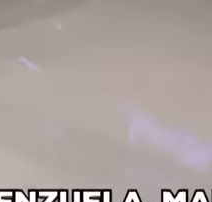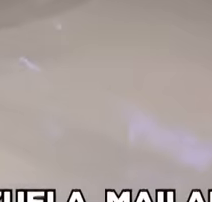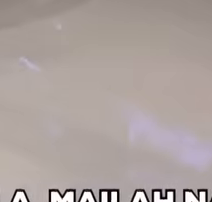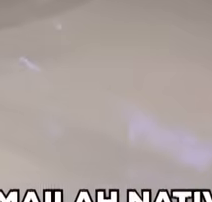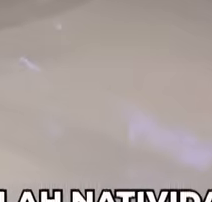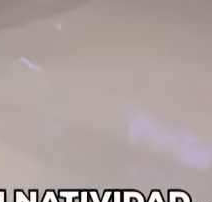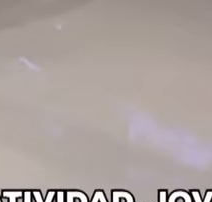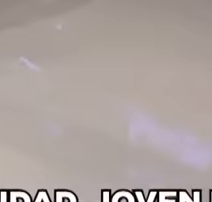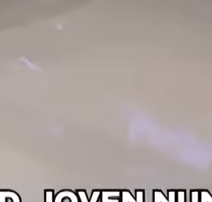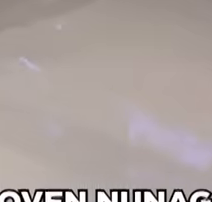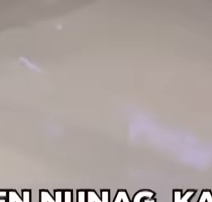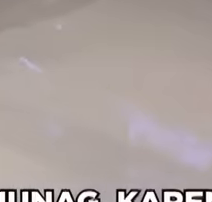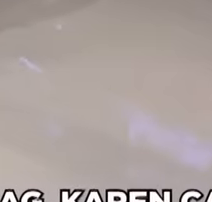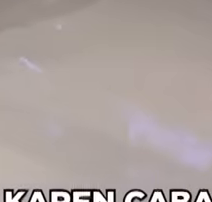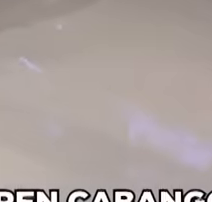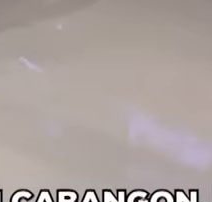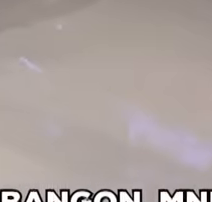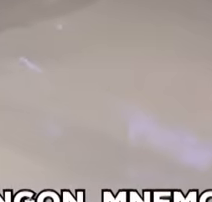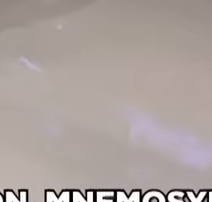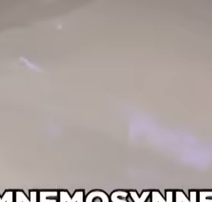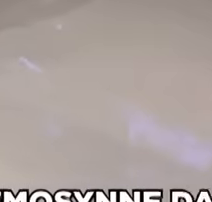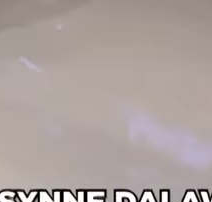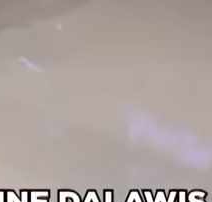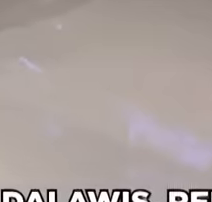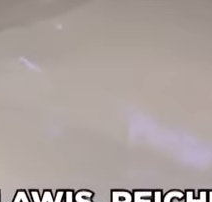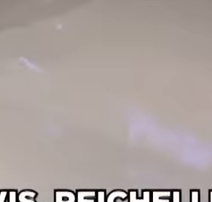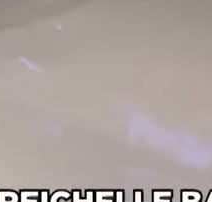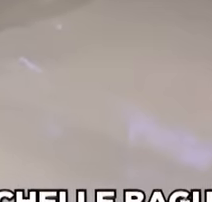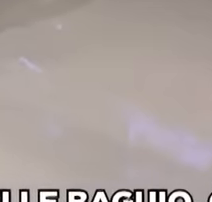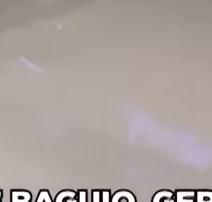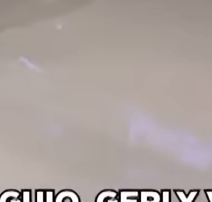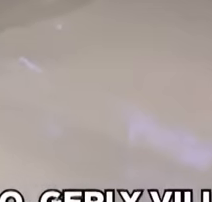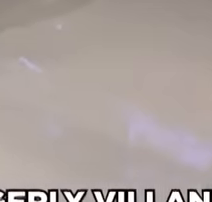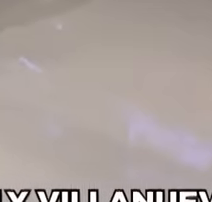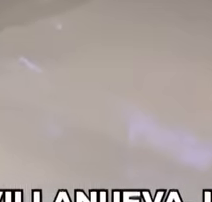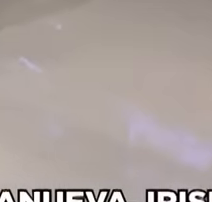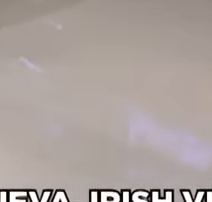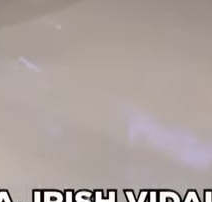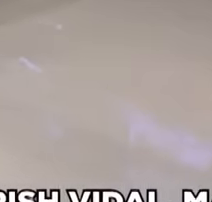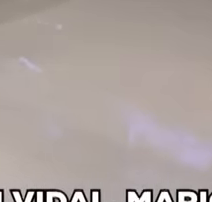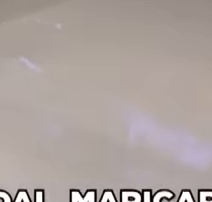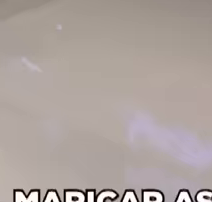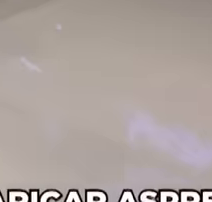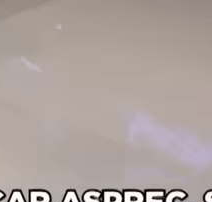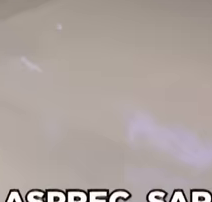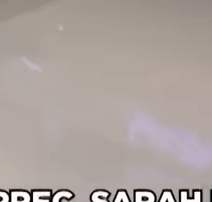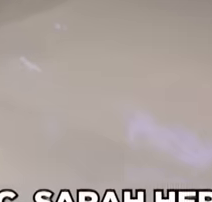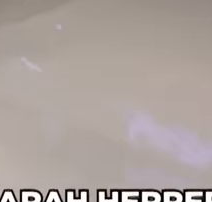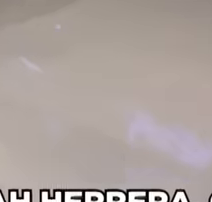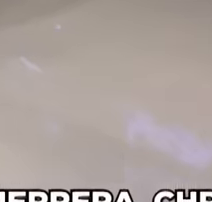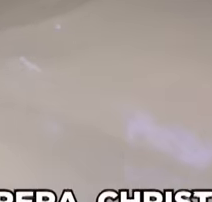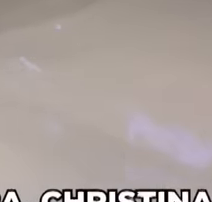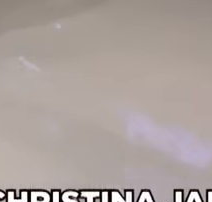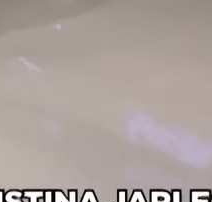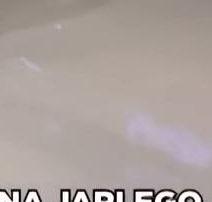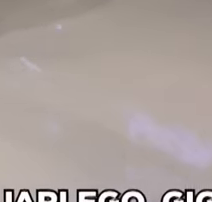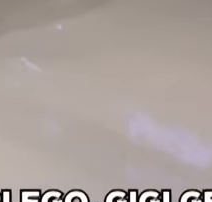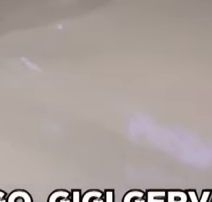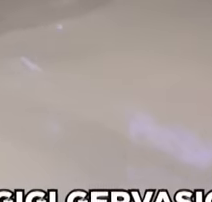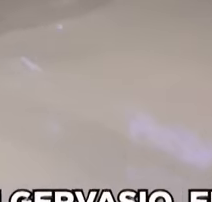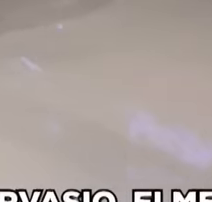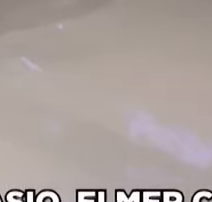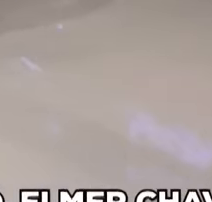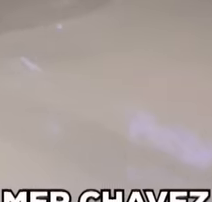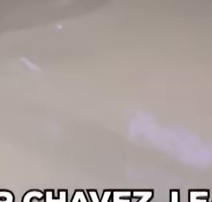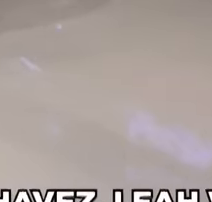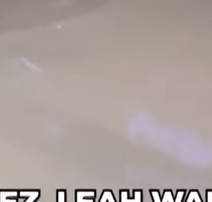Yung puro asukal. Pagkatapos ng puro lagas ng ipin. Pero ako, hindi na ako, hindi na ako naglalagay sa bahay.